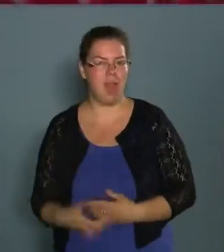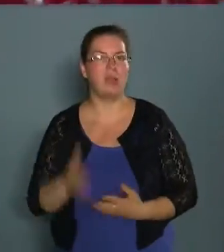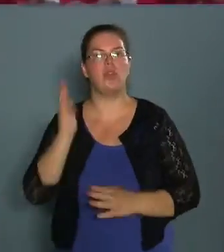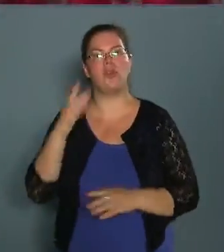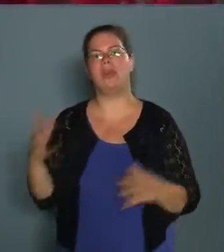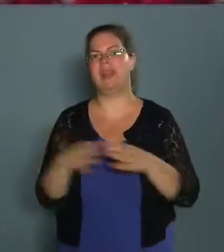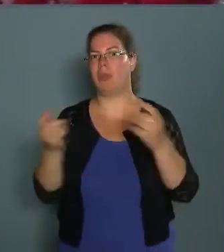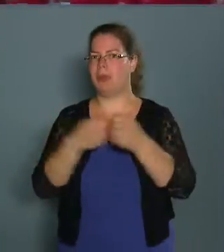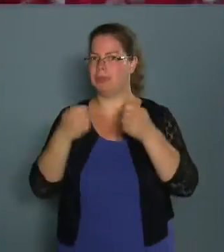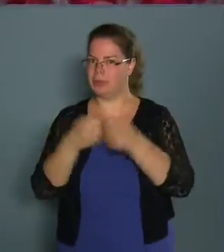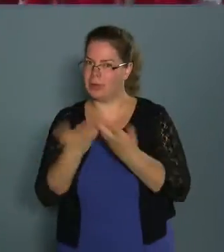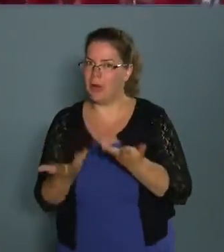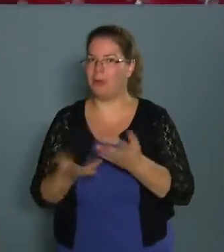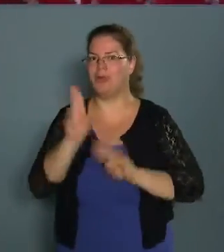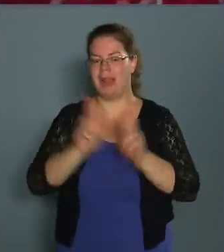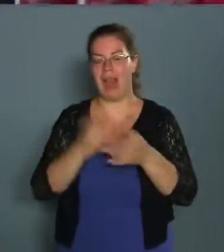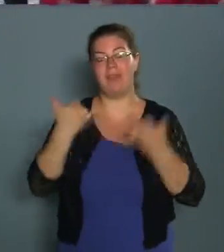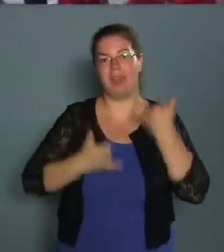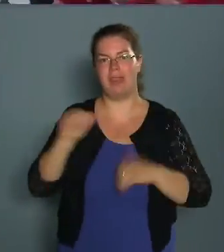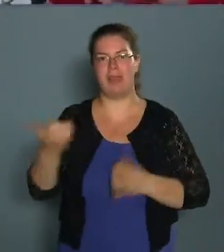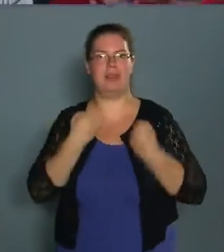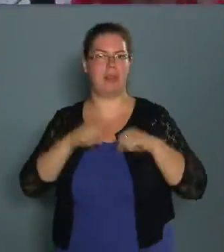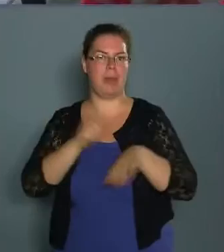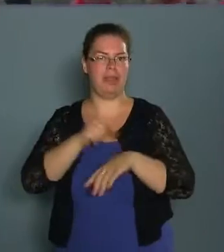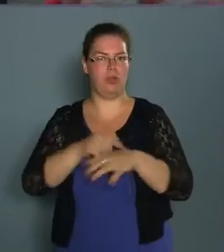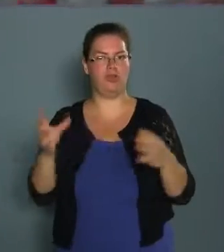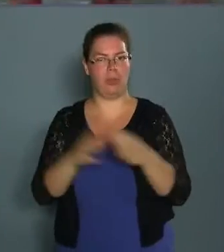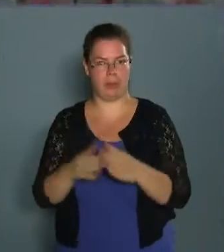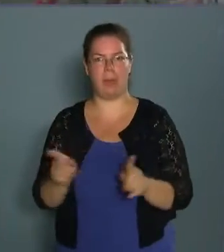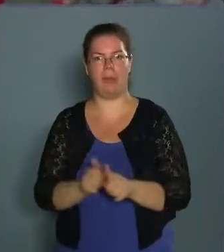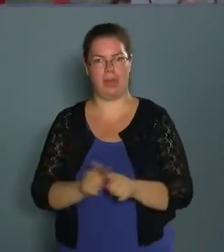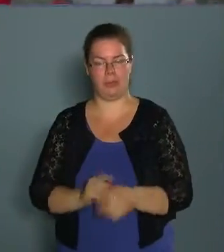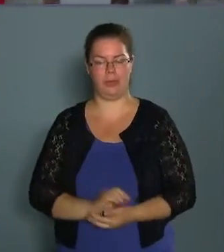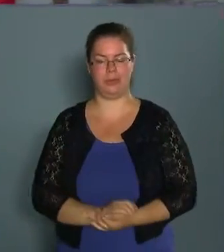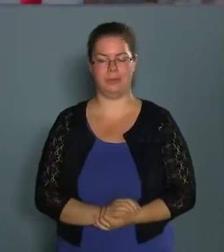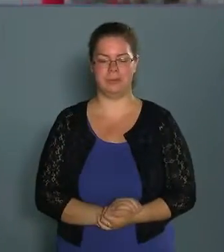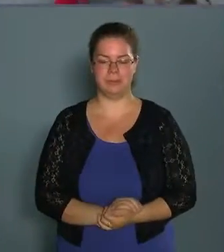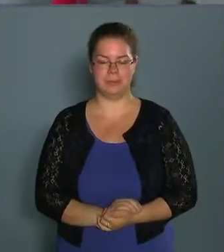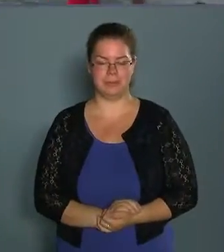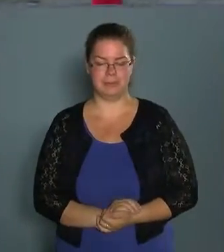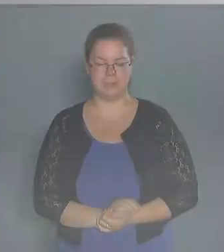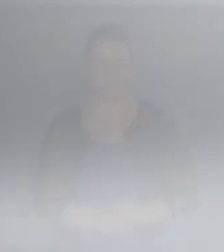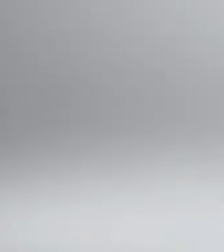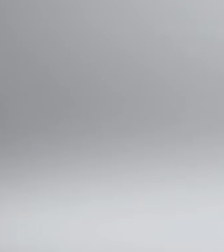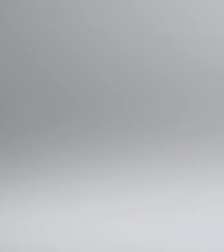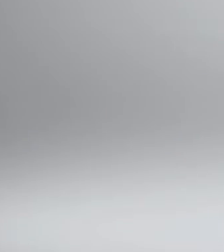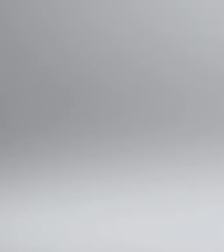jövőbeni csapattársak jelentkezését versenyző és szabadidős csapatába egyaránt.